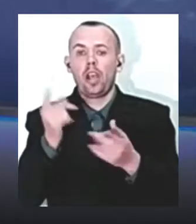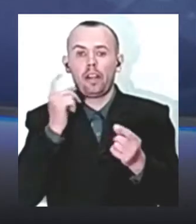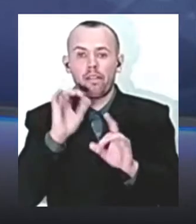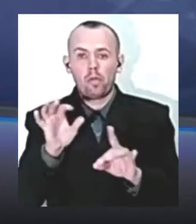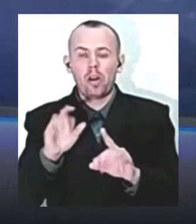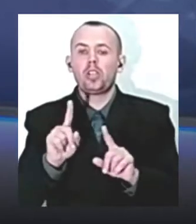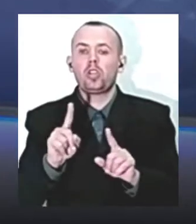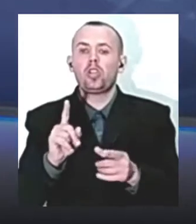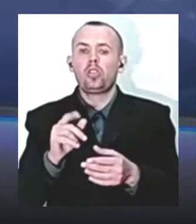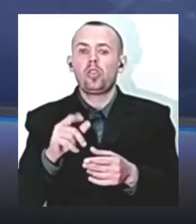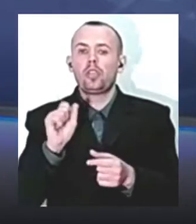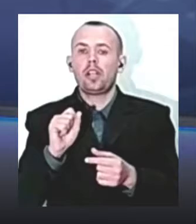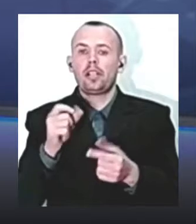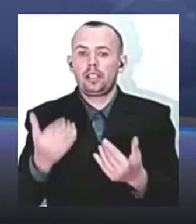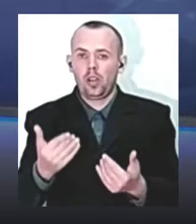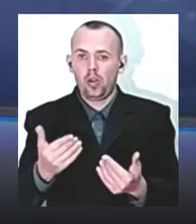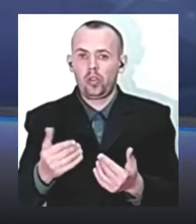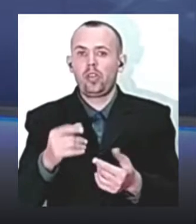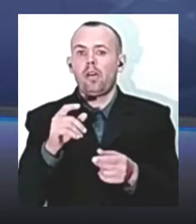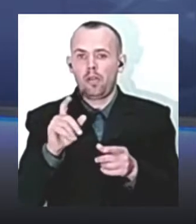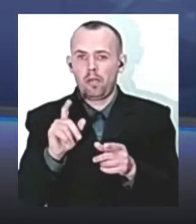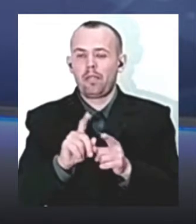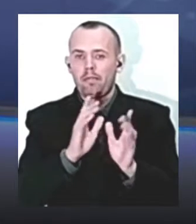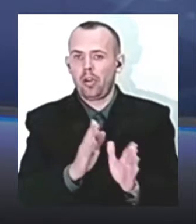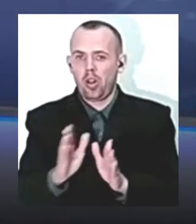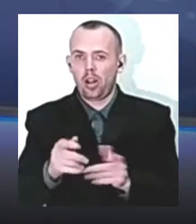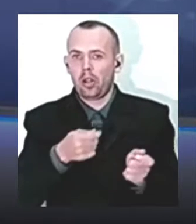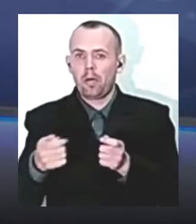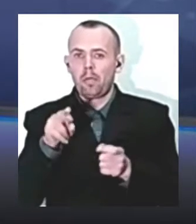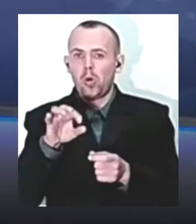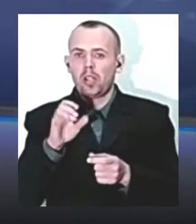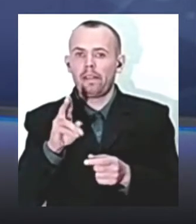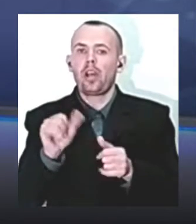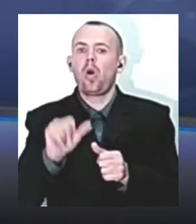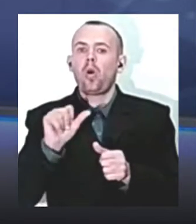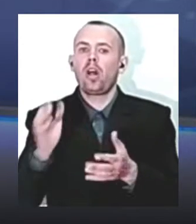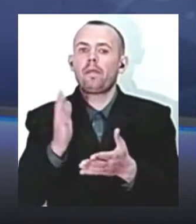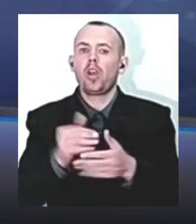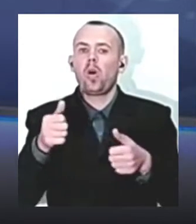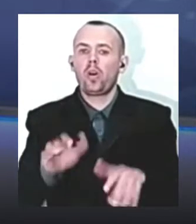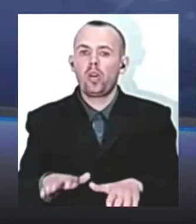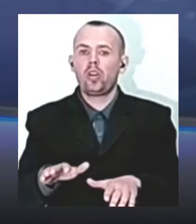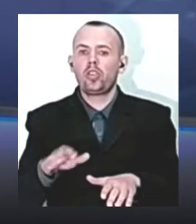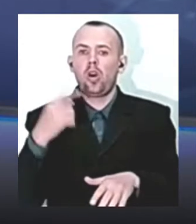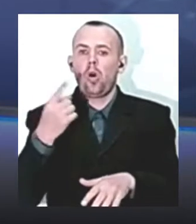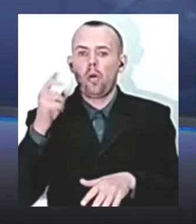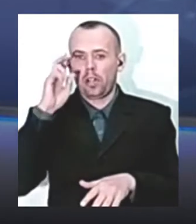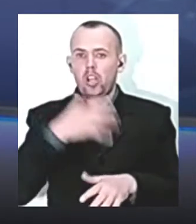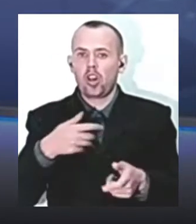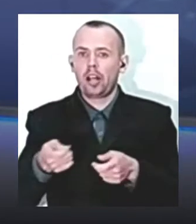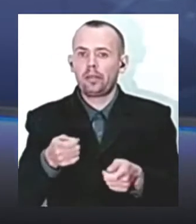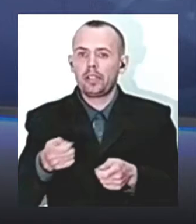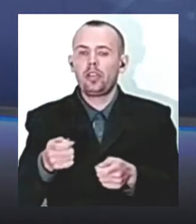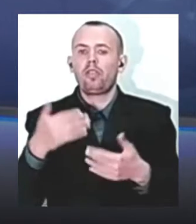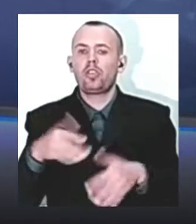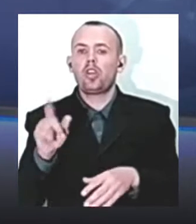за сьогодні налагодили поставки, і окремо є рішення облдержадміністрації вже, що весь